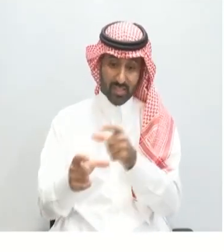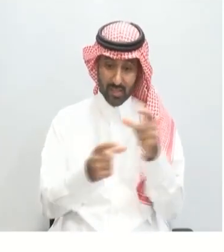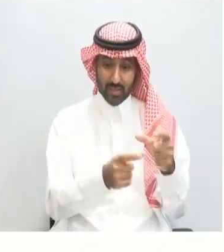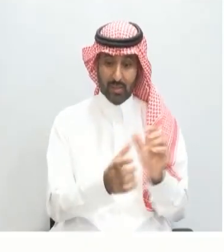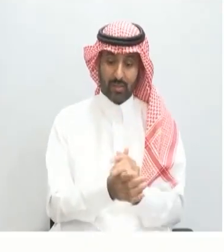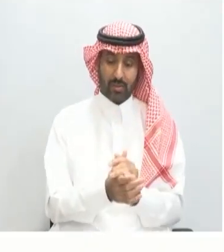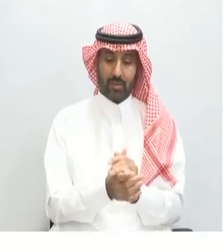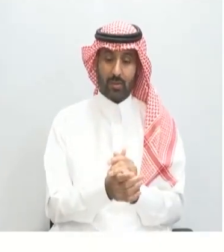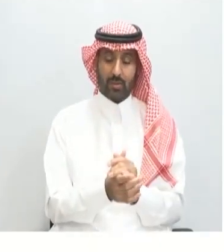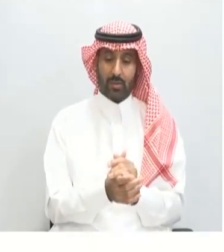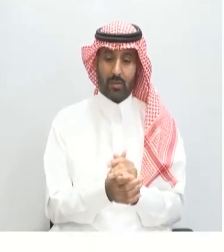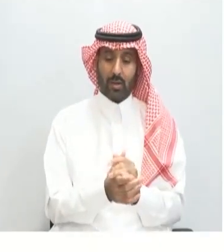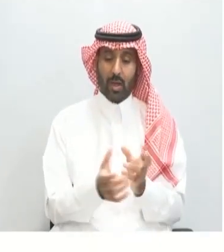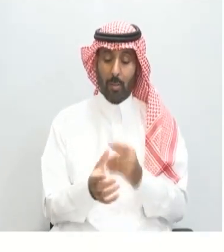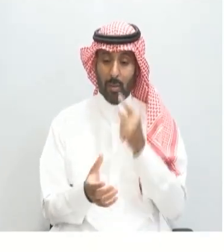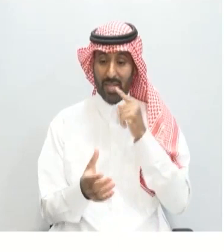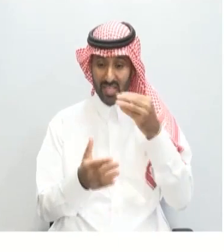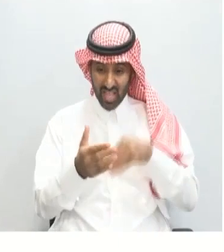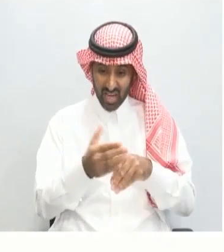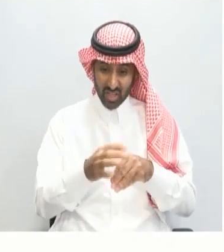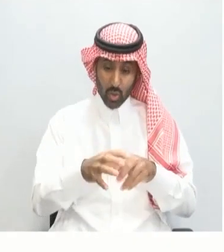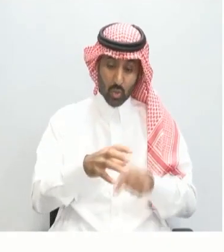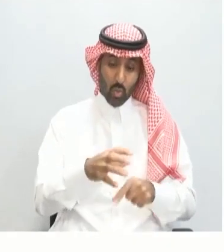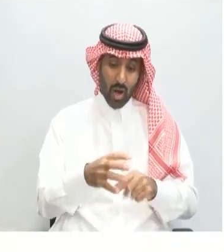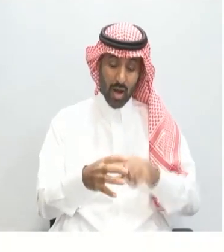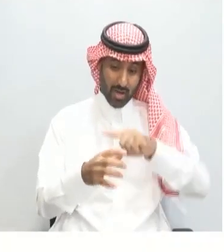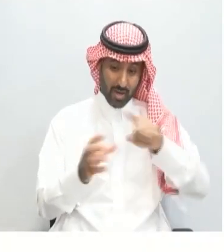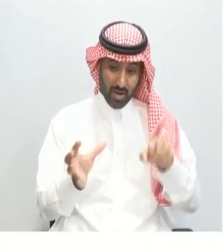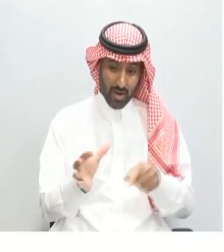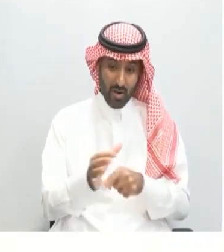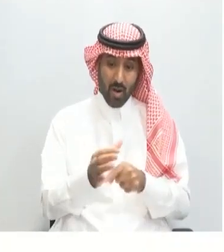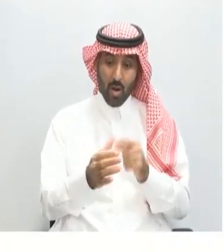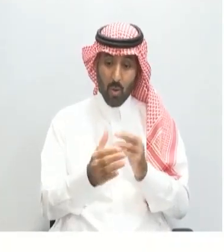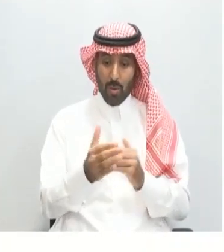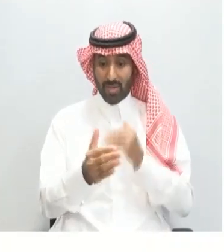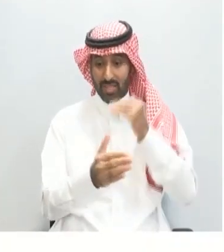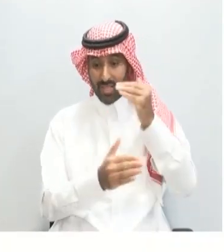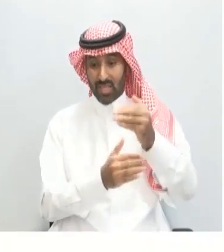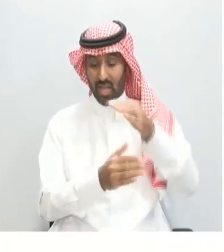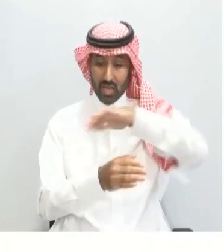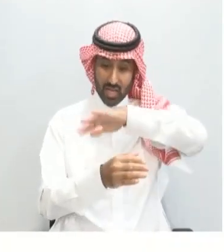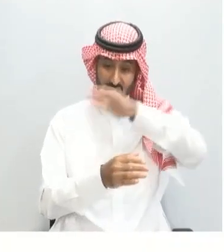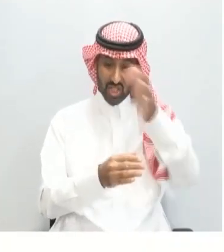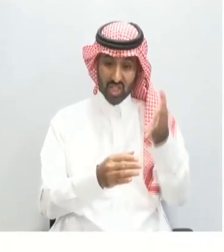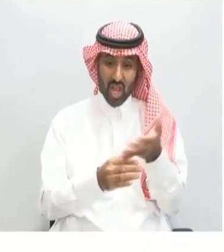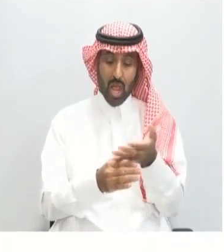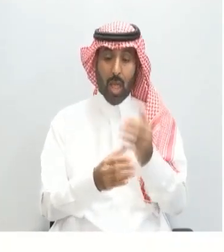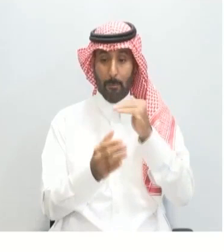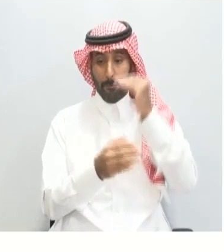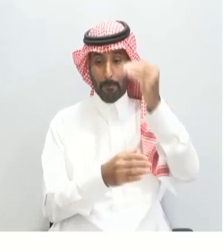وبنات الطلاب عمليات باطنيه وعمليات خارجيه اذا